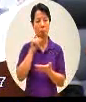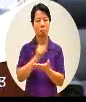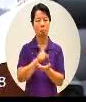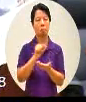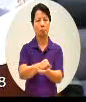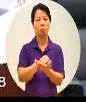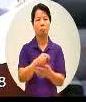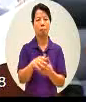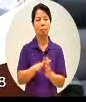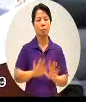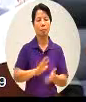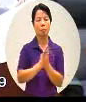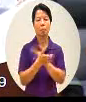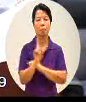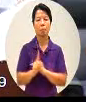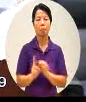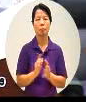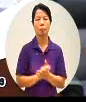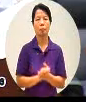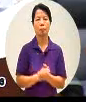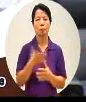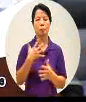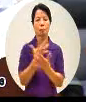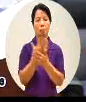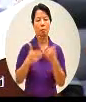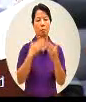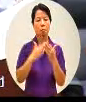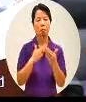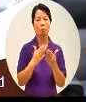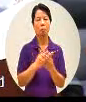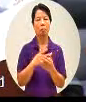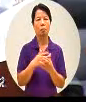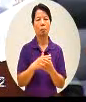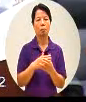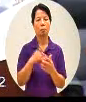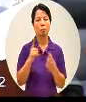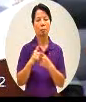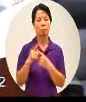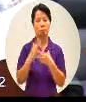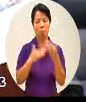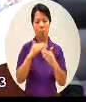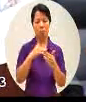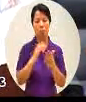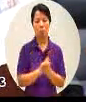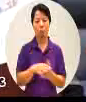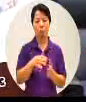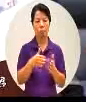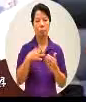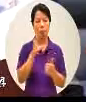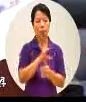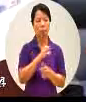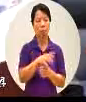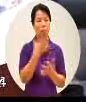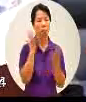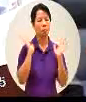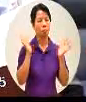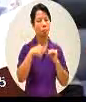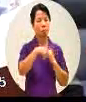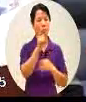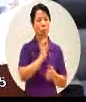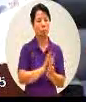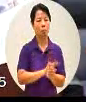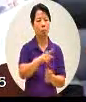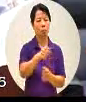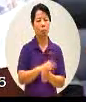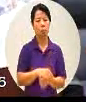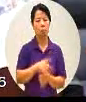拢变安怎？你敢知？学校的老师也是学校的人，叫囡仔去做什么服务？来，你给他扫